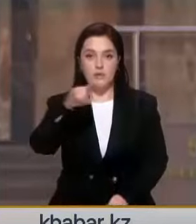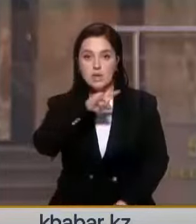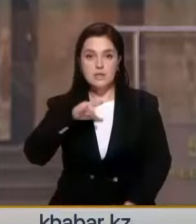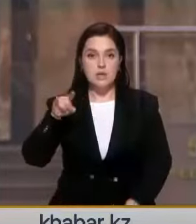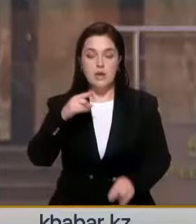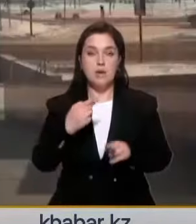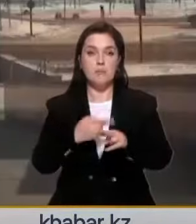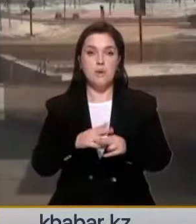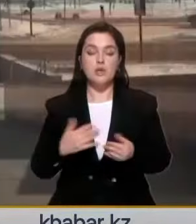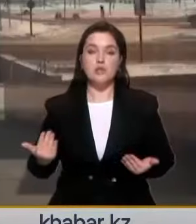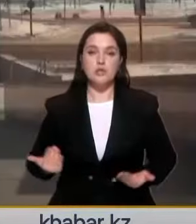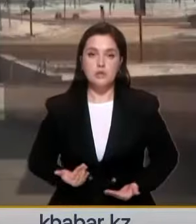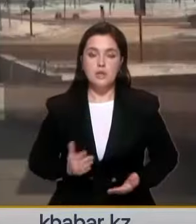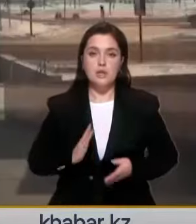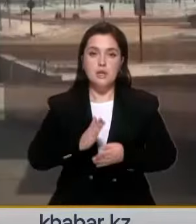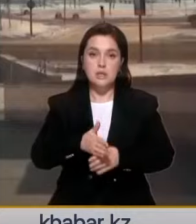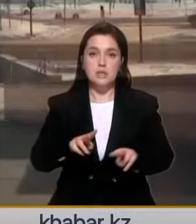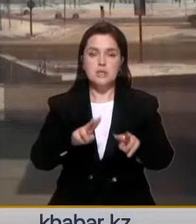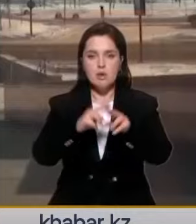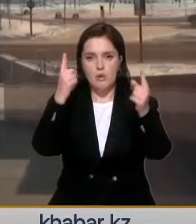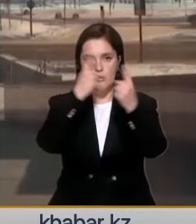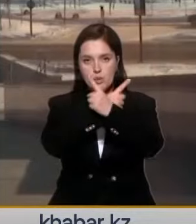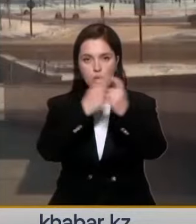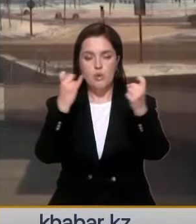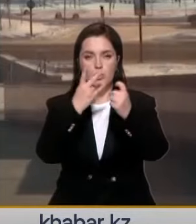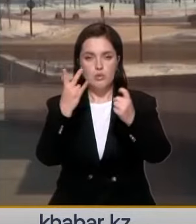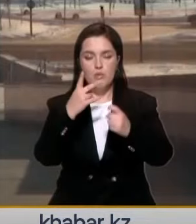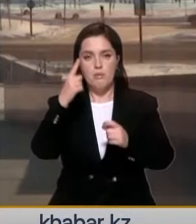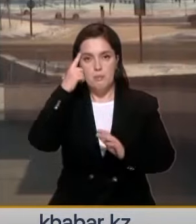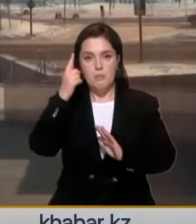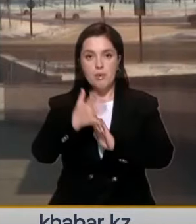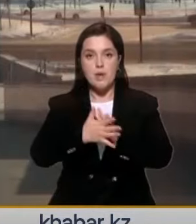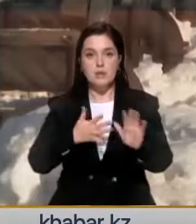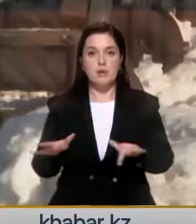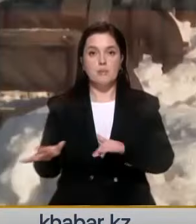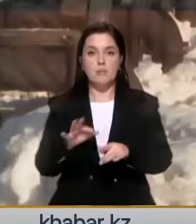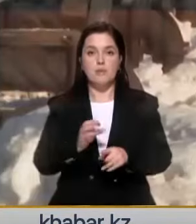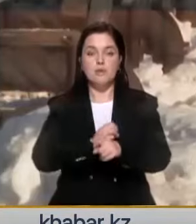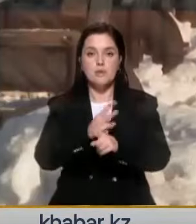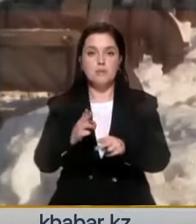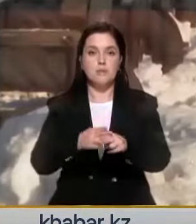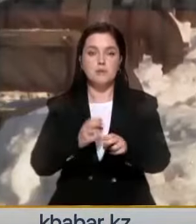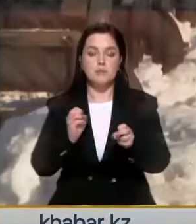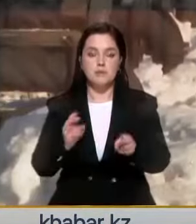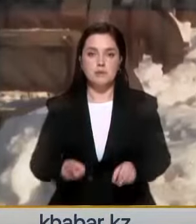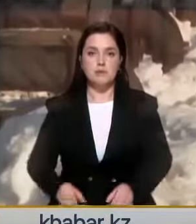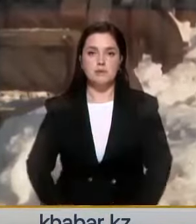авиации жителей гостей столицы просят отнестись с пониманием к мероприятию по обеспечению